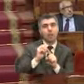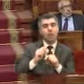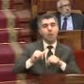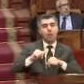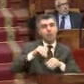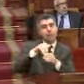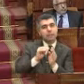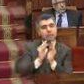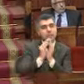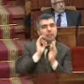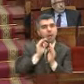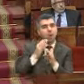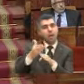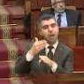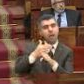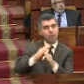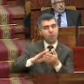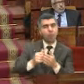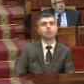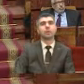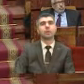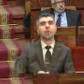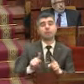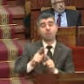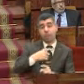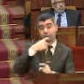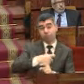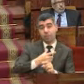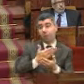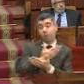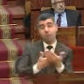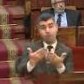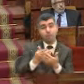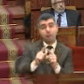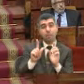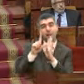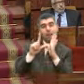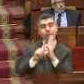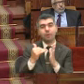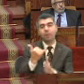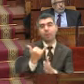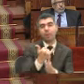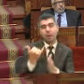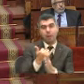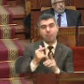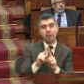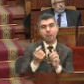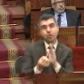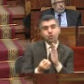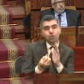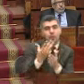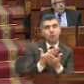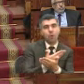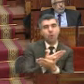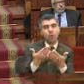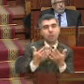في الولاية السابقة. نحن نؤمن بان هذا القانون عنده واحد الأهمية كبيرة جدا في خلق دينامية جديدة في القطاع الفني